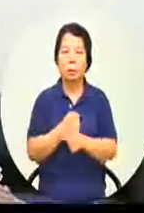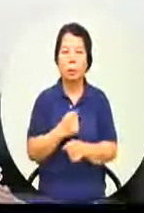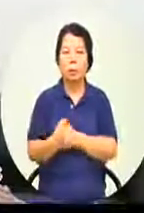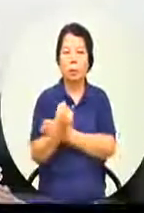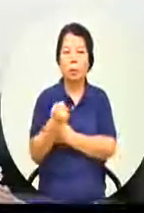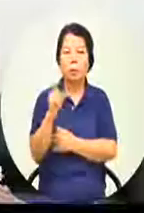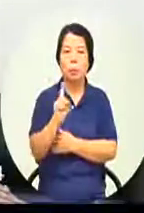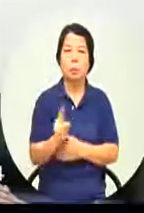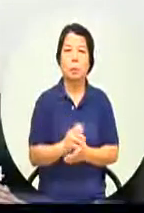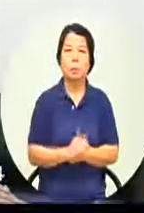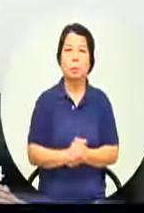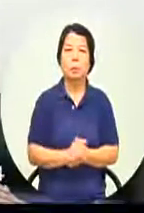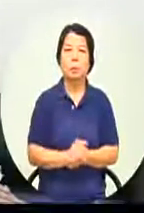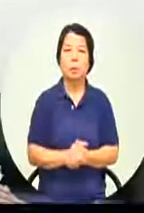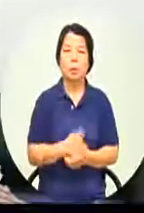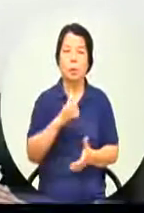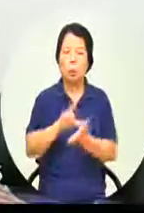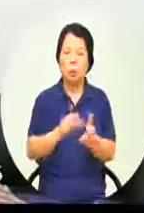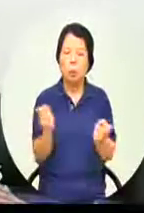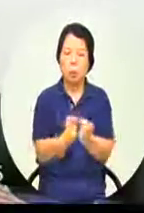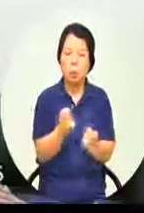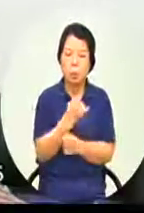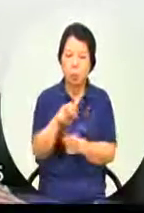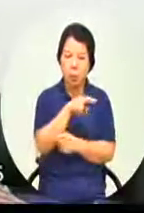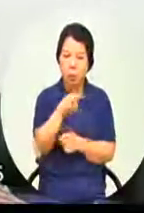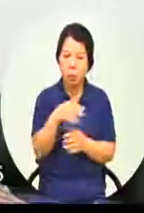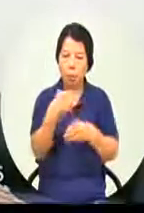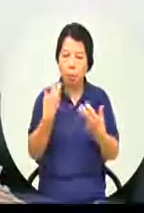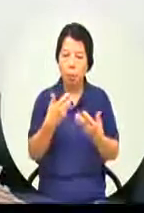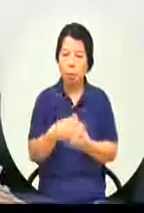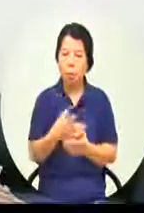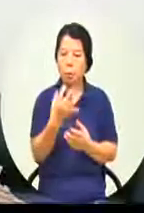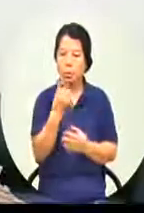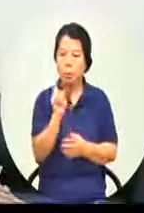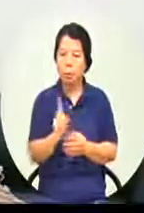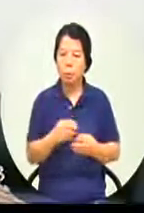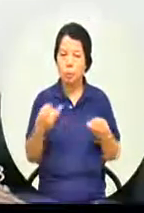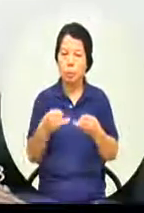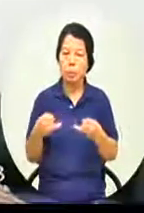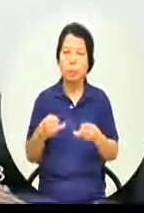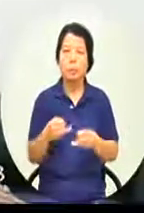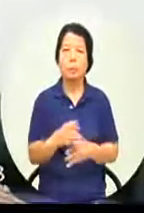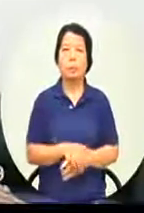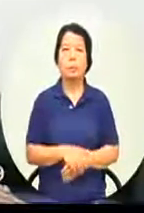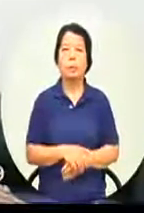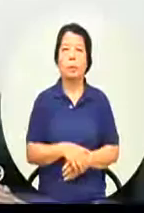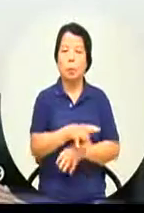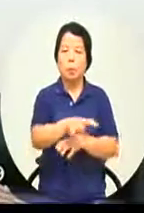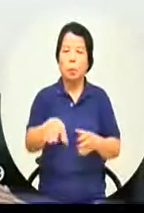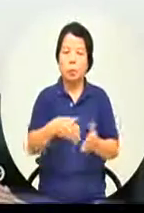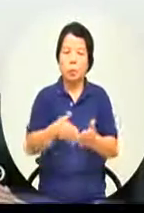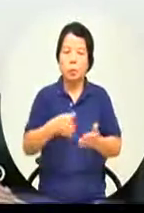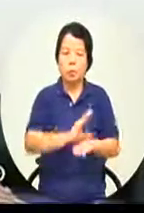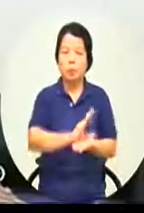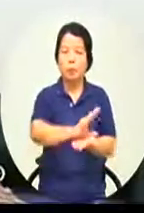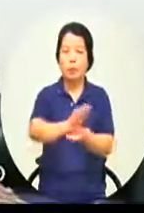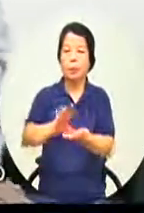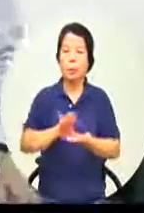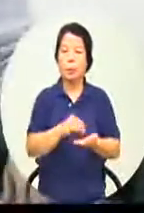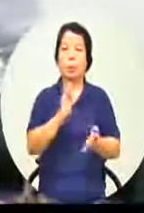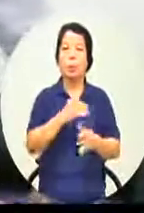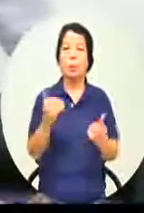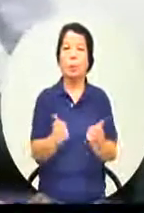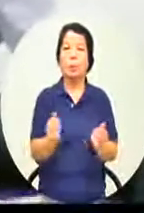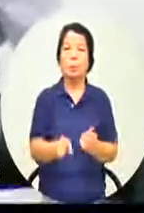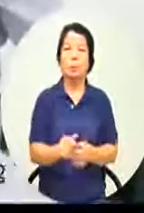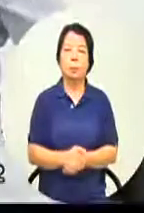那有什么样短期内可以看到哪一些成效，可以来解决我们沿线周边停车的问题？来，请局长说明。